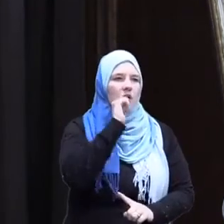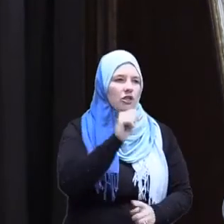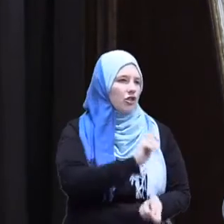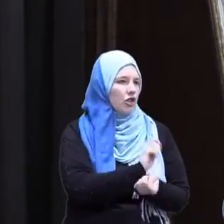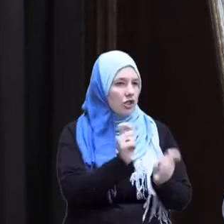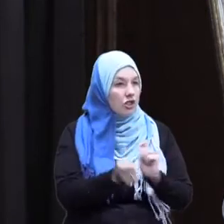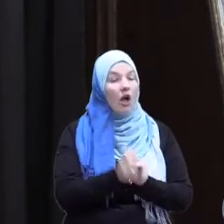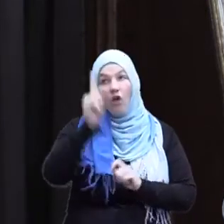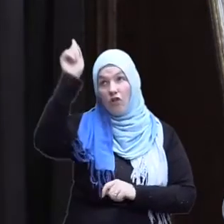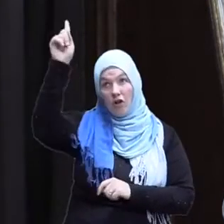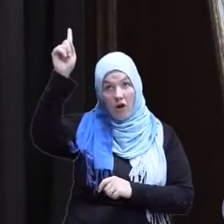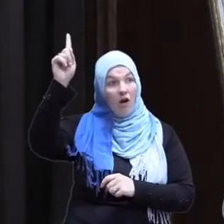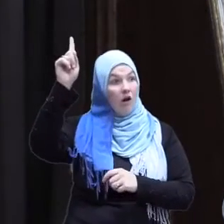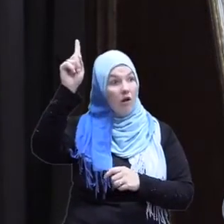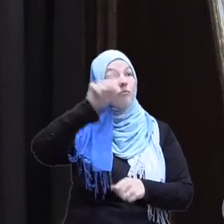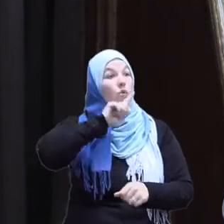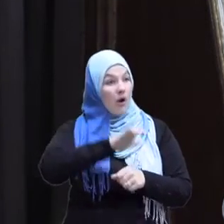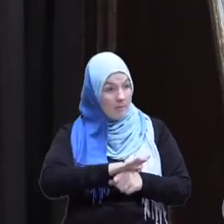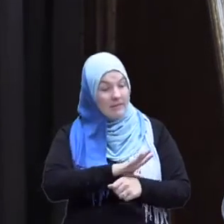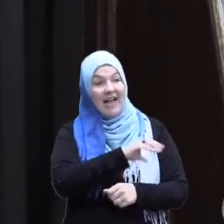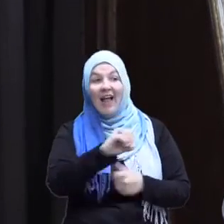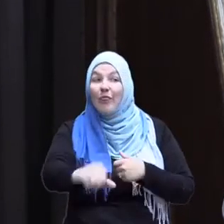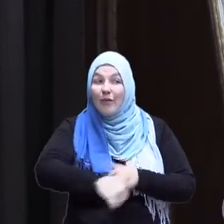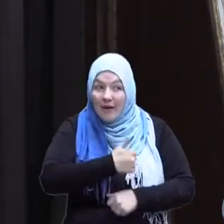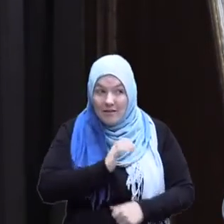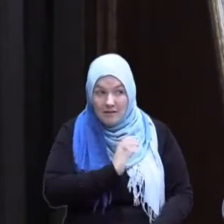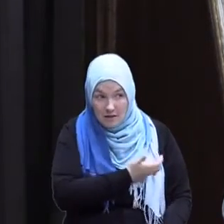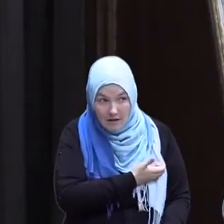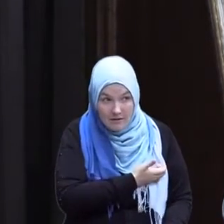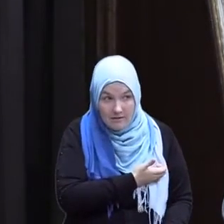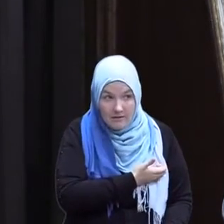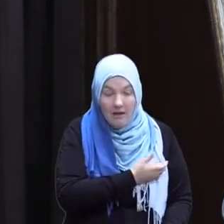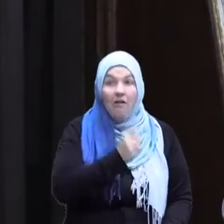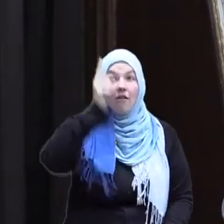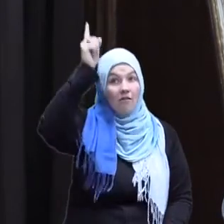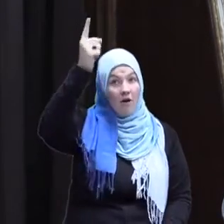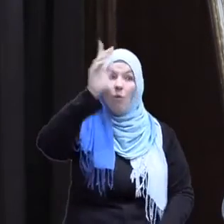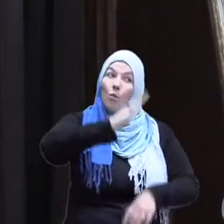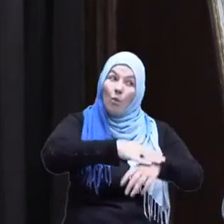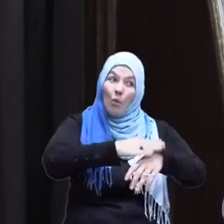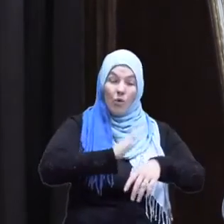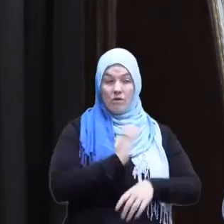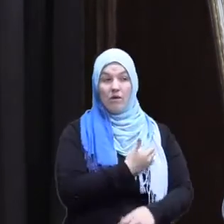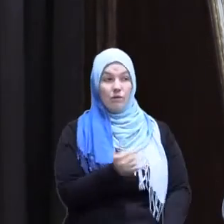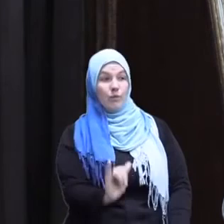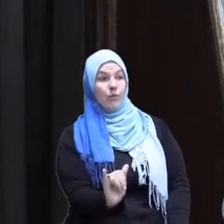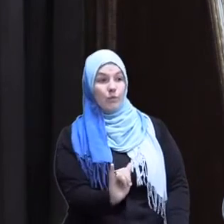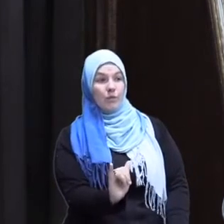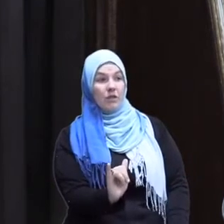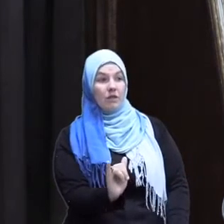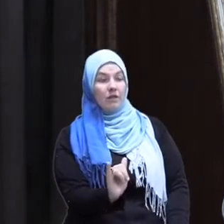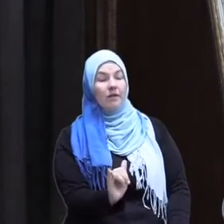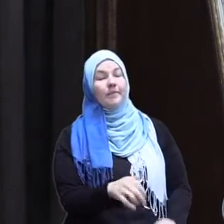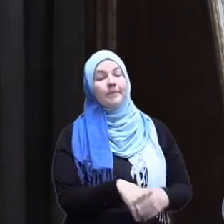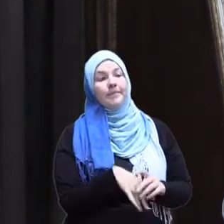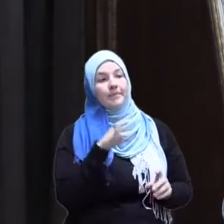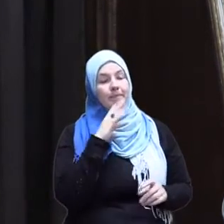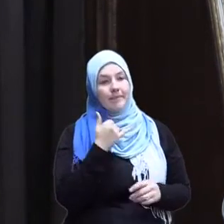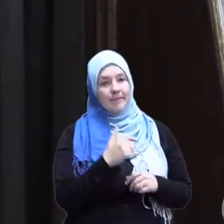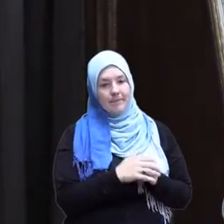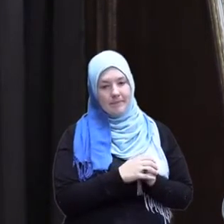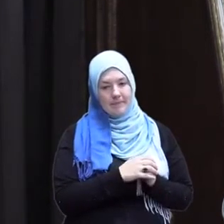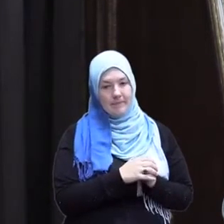promised, saying, إِنَّ اللَّهَ لَا يُغَيِّرُ مَا بِقَوْمٍ حَتَّى يُغَيِّرُ مَا